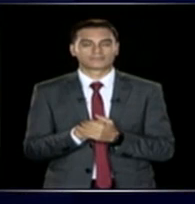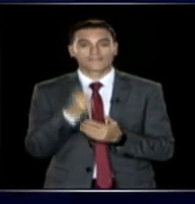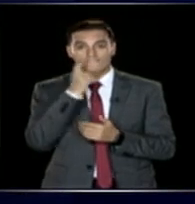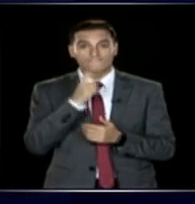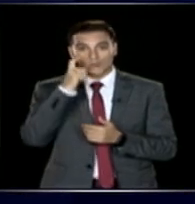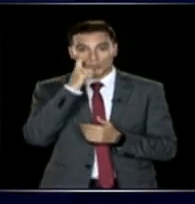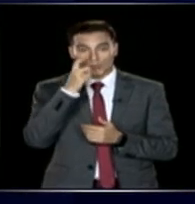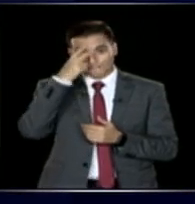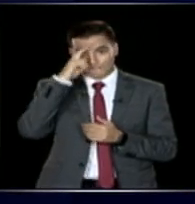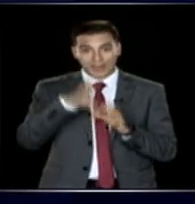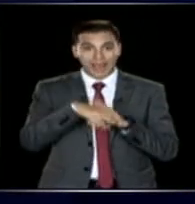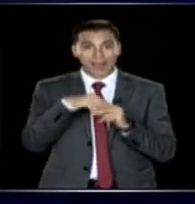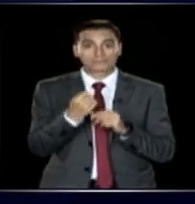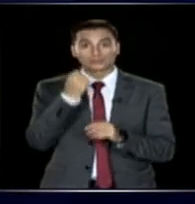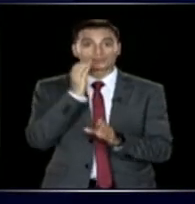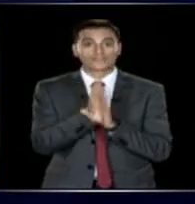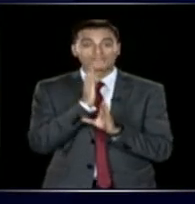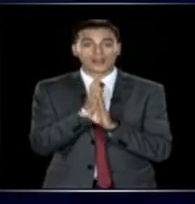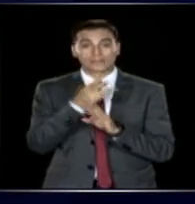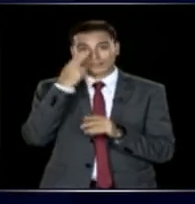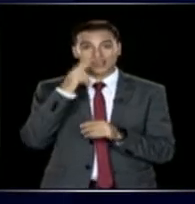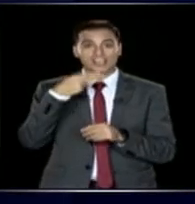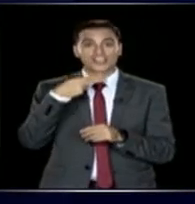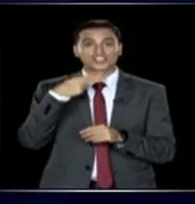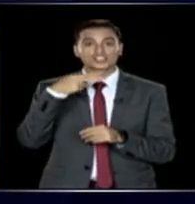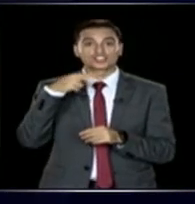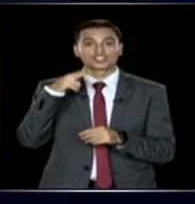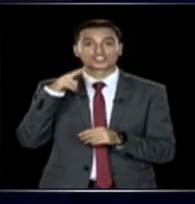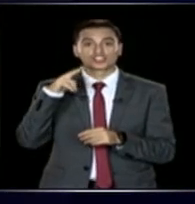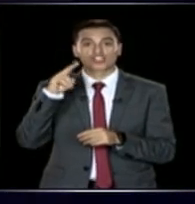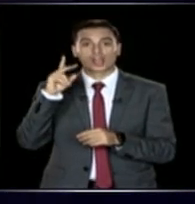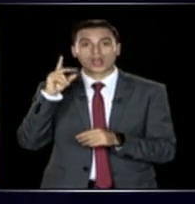فنون، من قام ببطوله فيلم اتش دبور؟